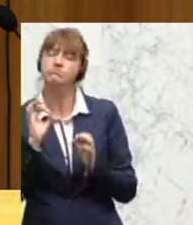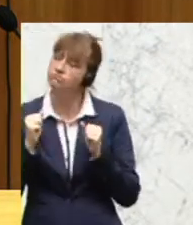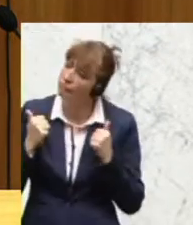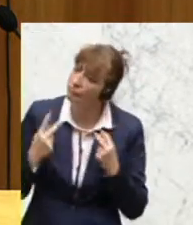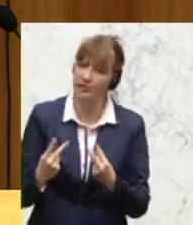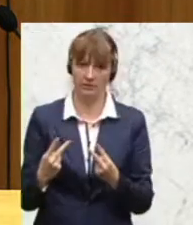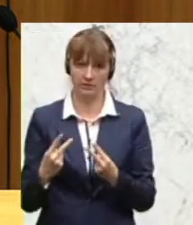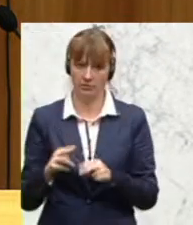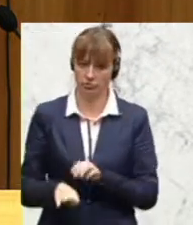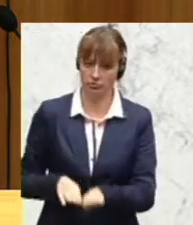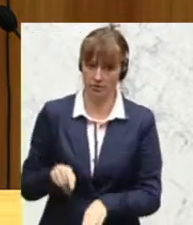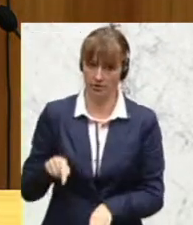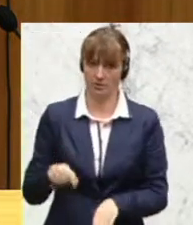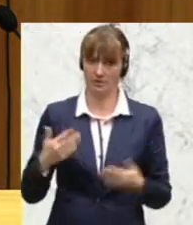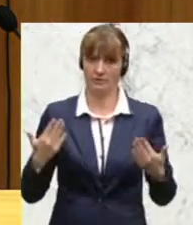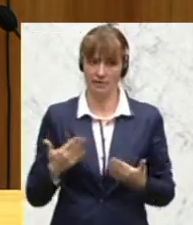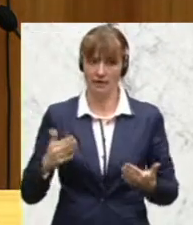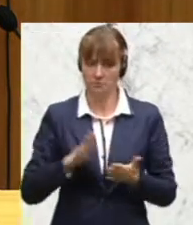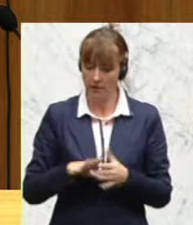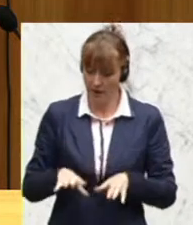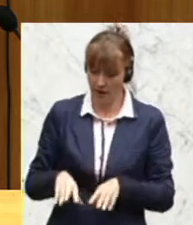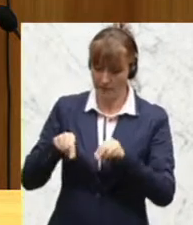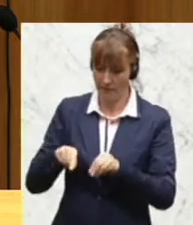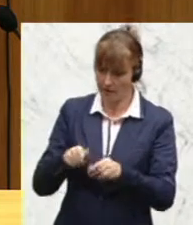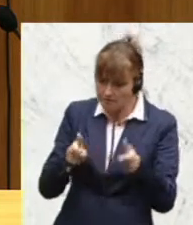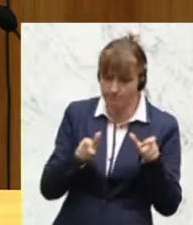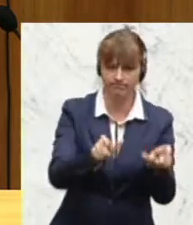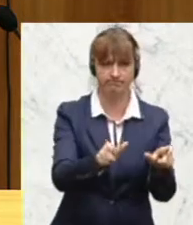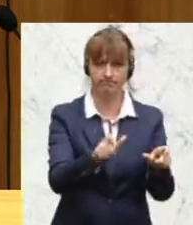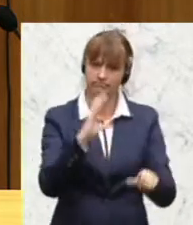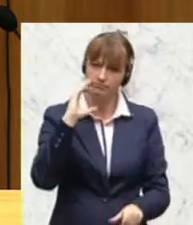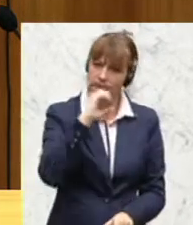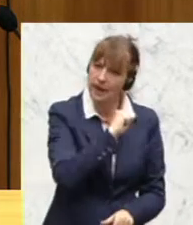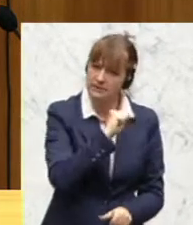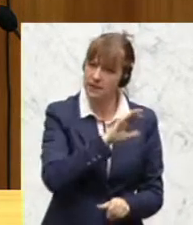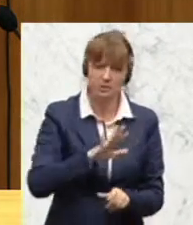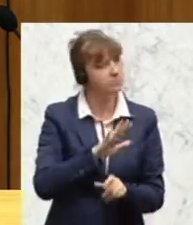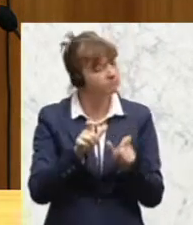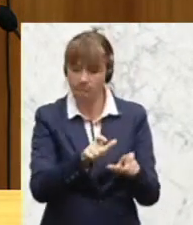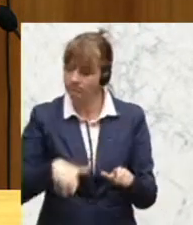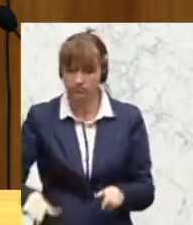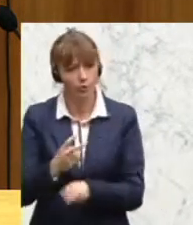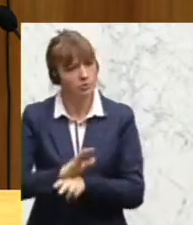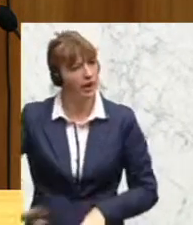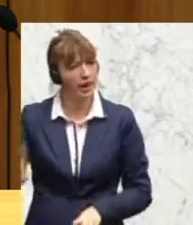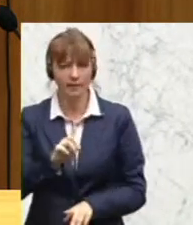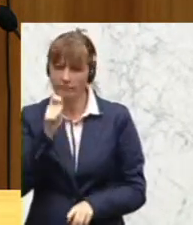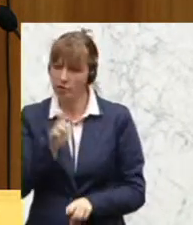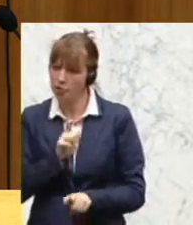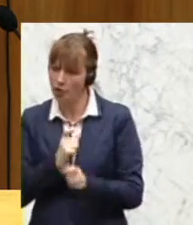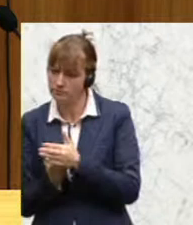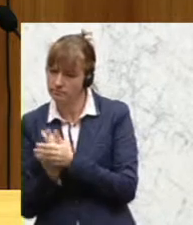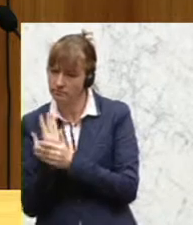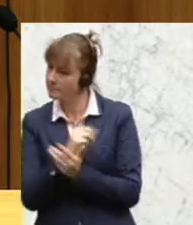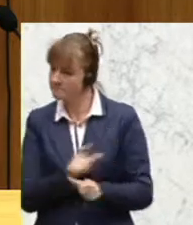wichtiger Ansatzpunkt. Wehret den Anfängen. Der Extremismus darf in Österreich keine Chance haben. Es darf kein Klima